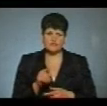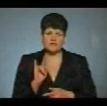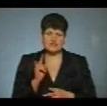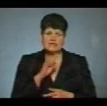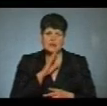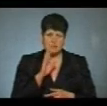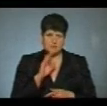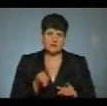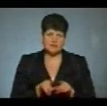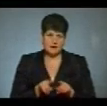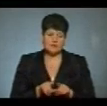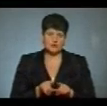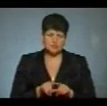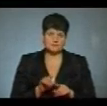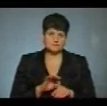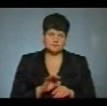мама, також позитивна.